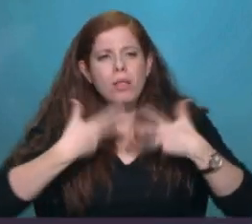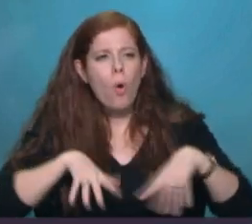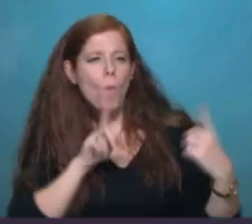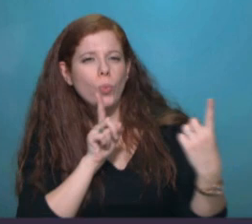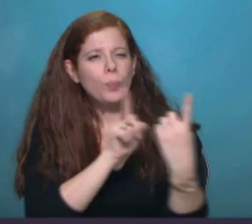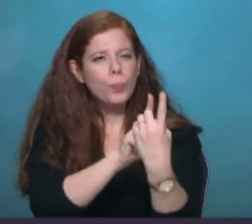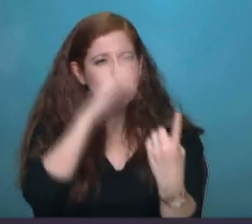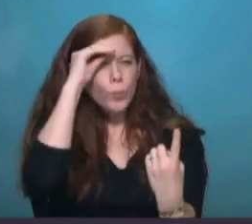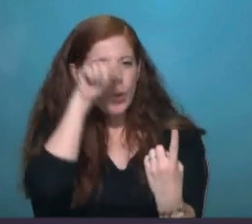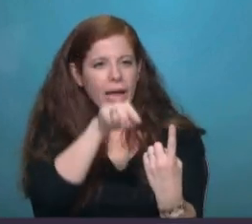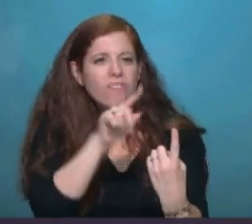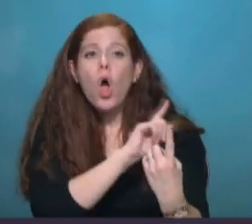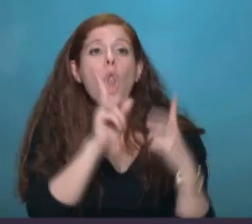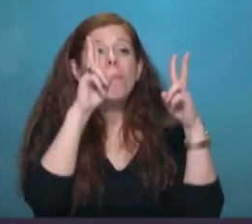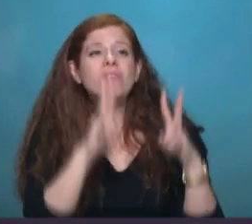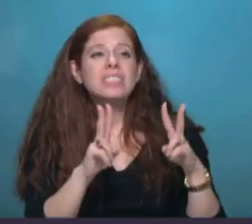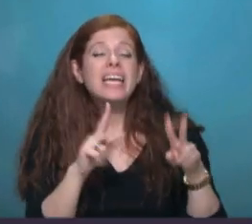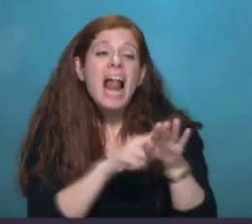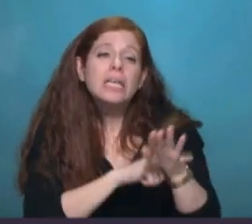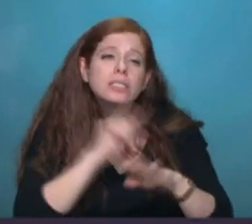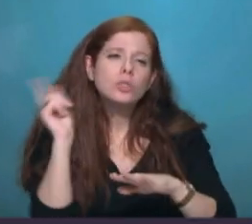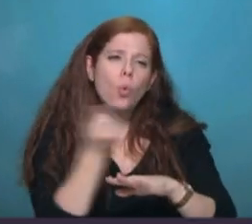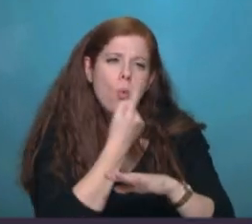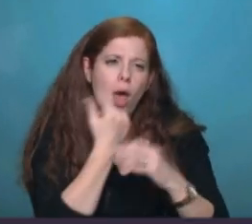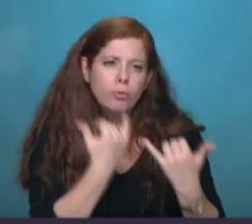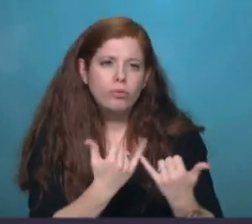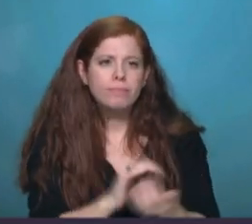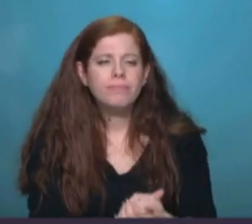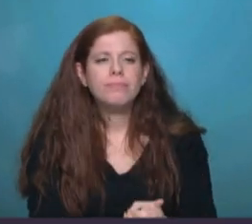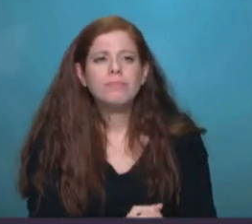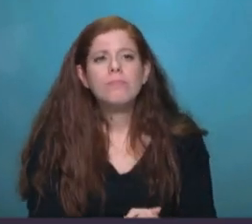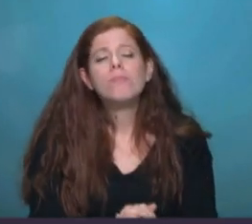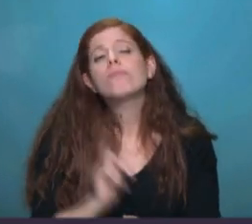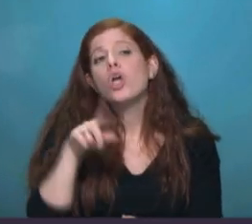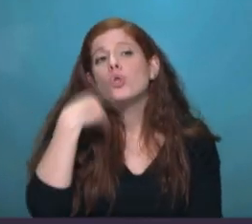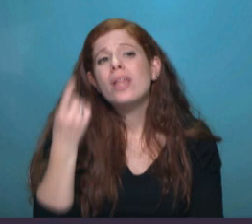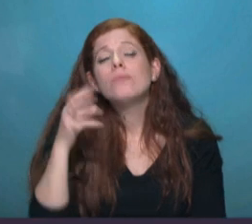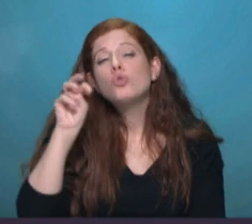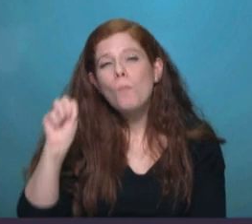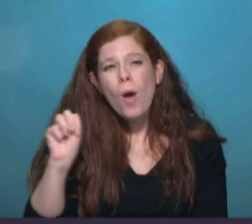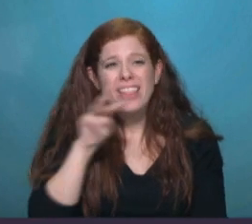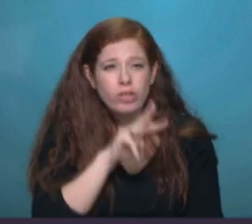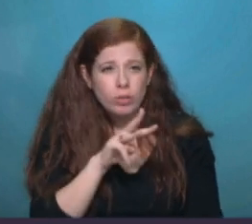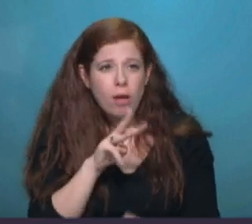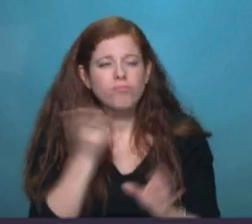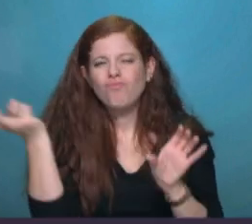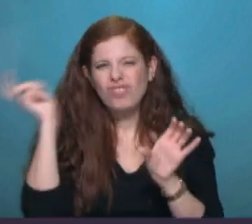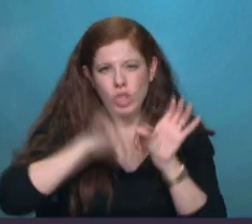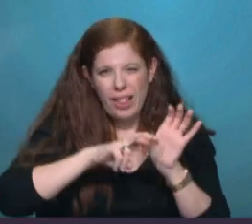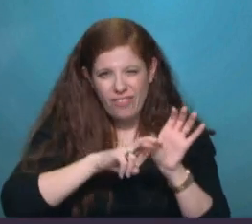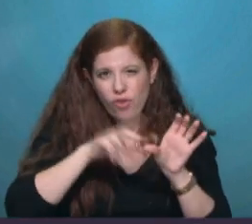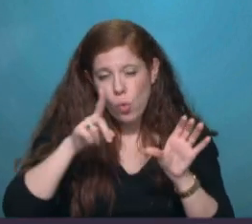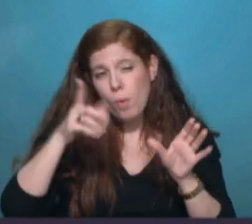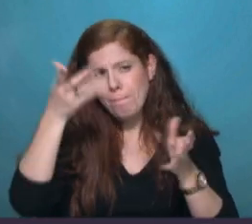ארץ הנילוס בימים האחרונים. יוקל אין מונה ושימה, יעני, שרקו